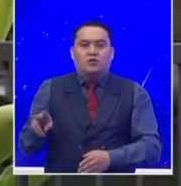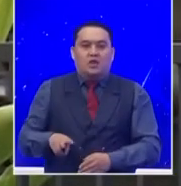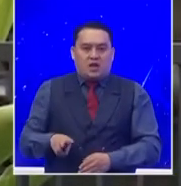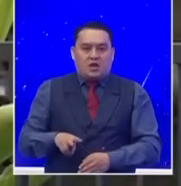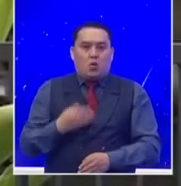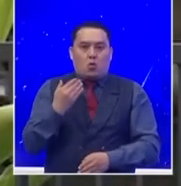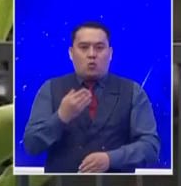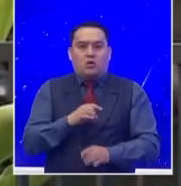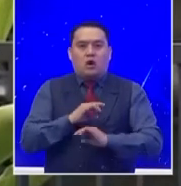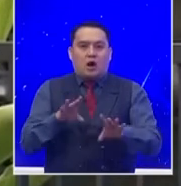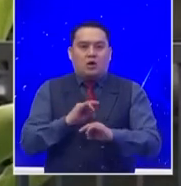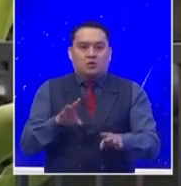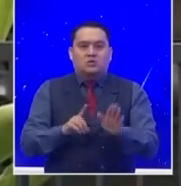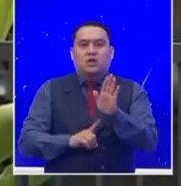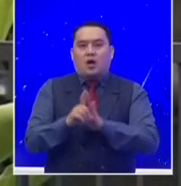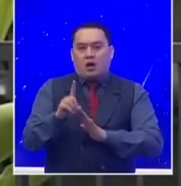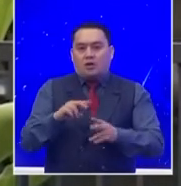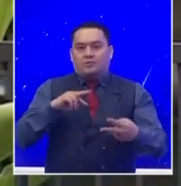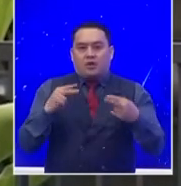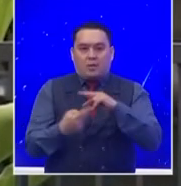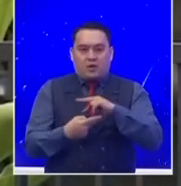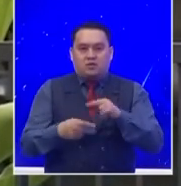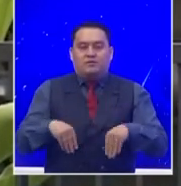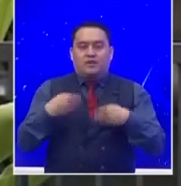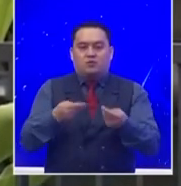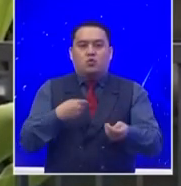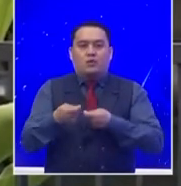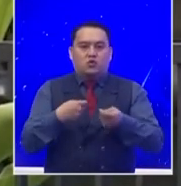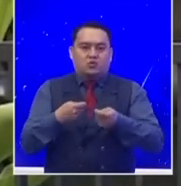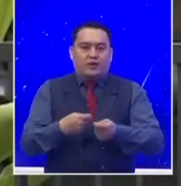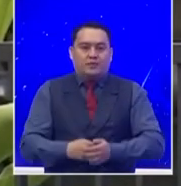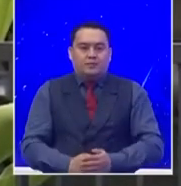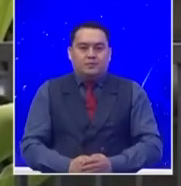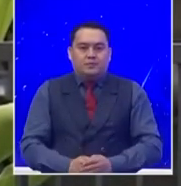директору. Он также отметил, что настало оптимальное время для передачи власти.